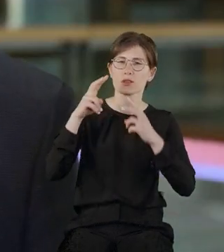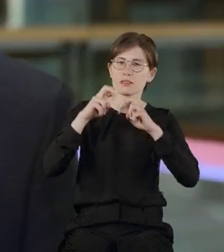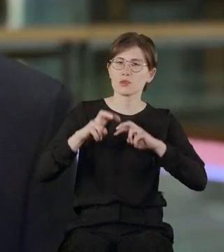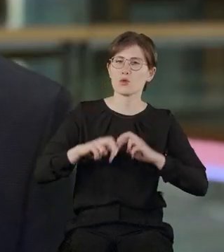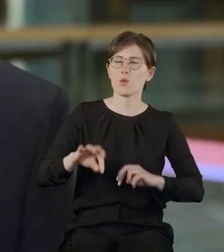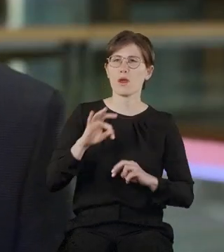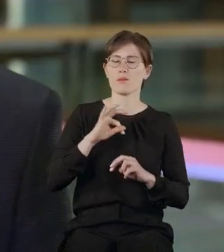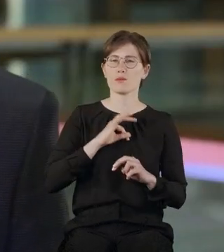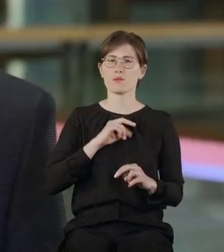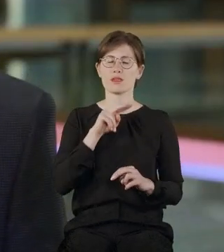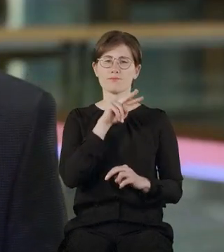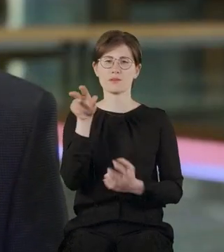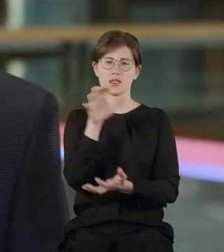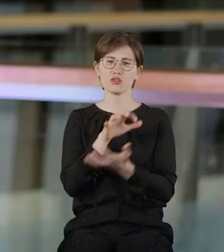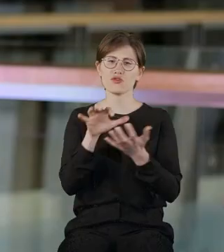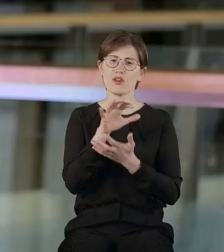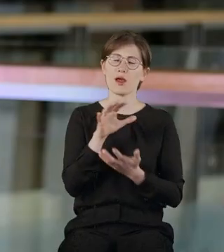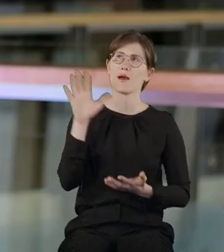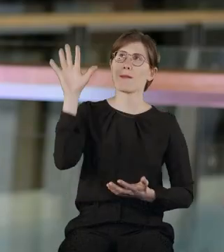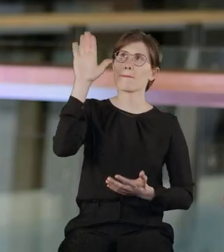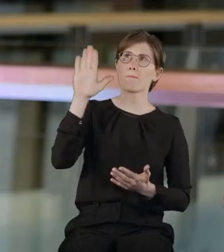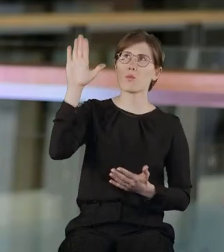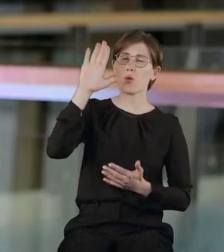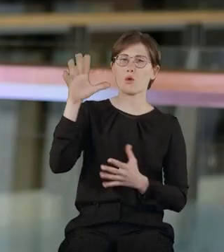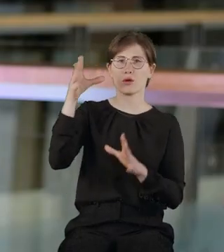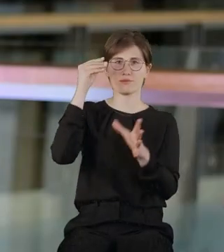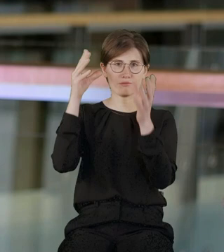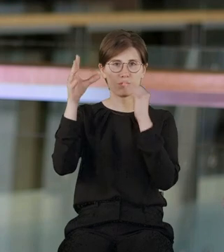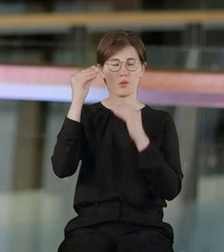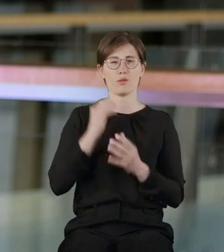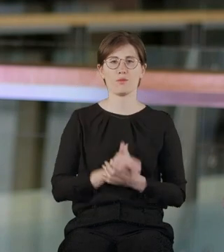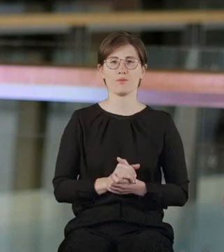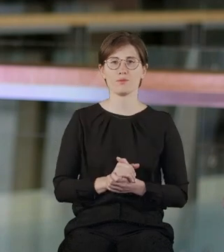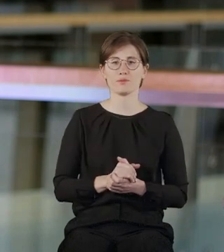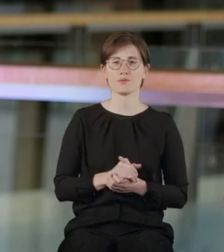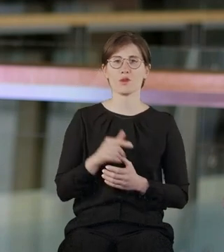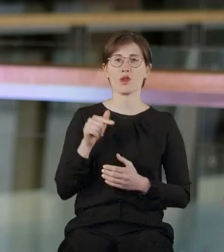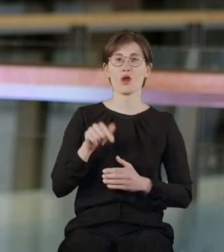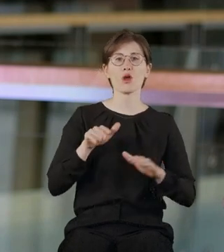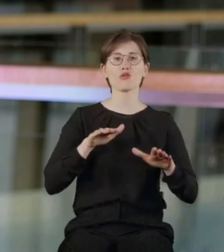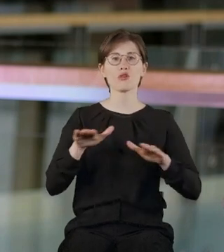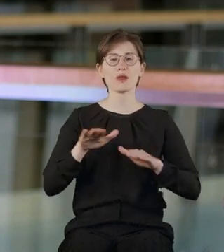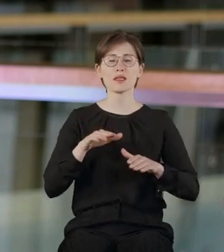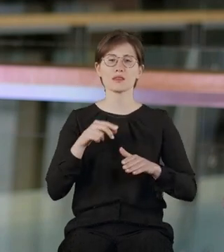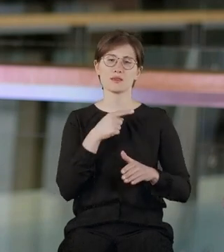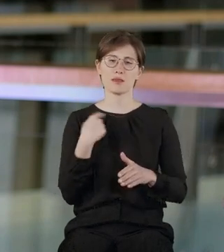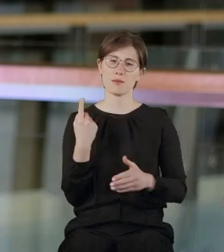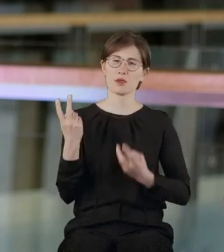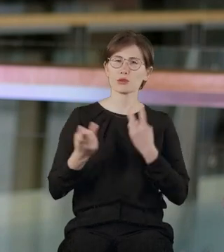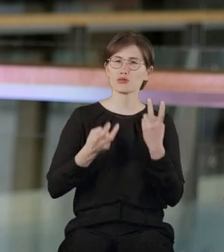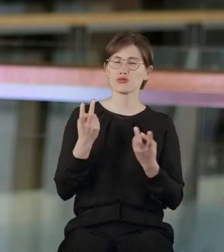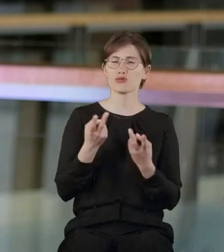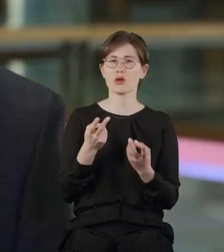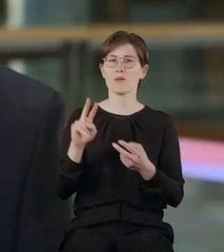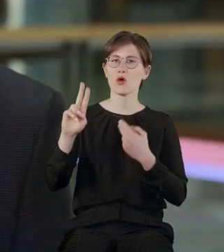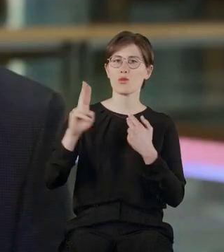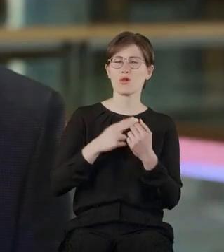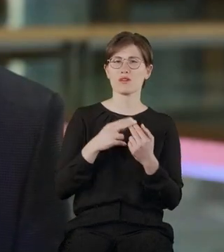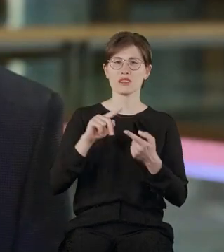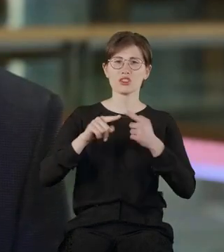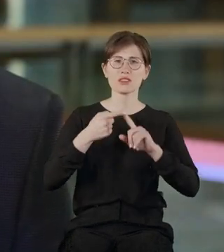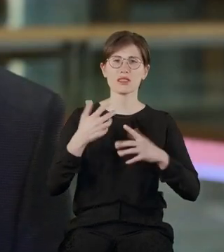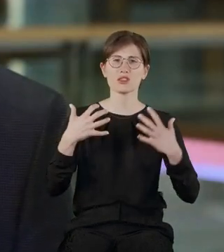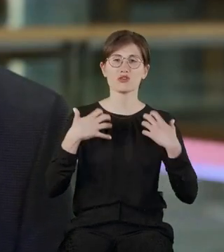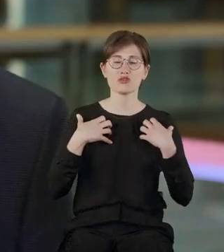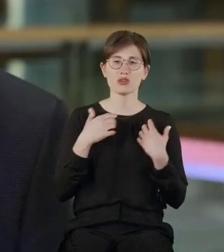swoje spojrzenie na świat, na Boga. Wydział teologiczny jest takim miejscem, gdzie szuka się odpowiedzi na pytanie o sens życia,